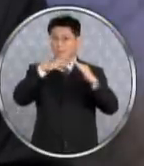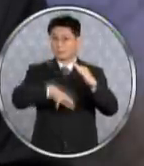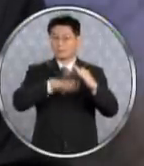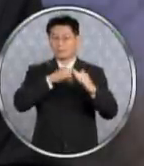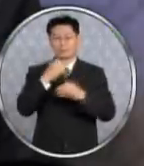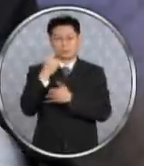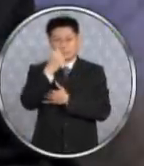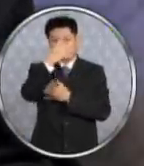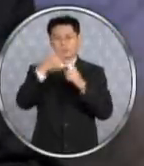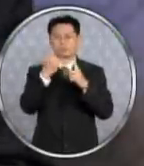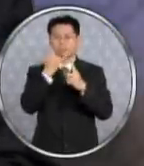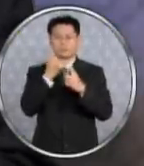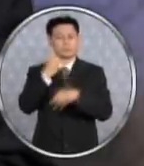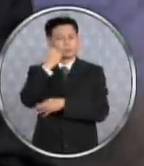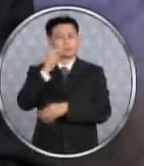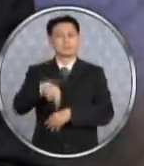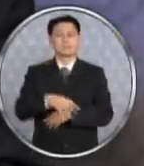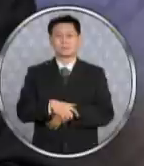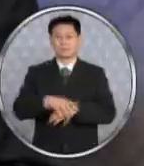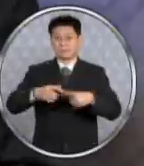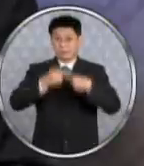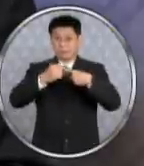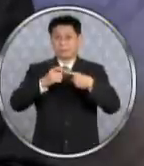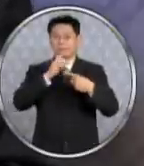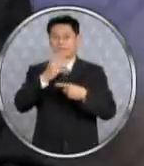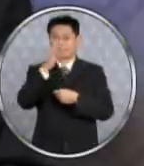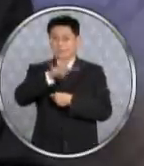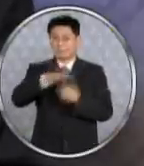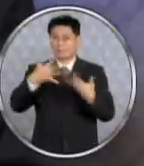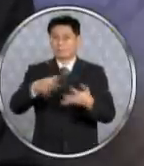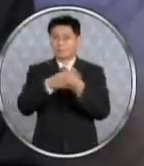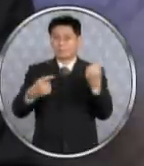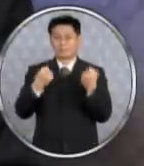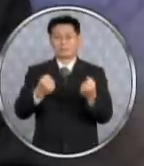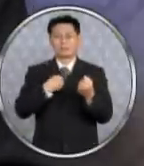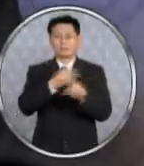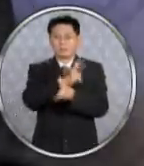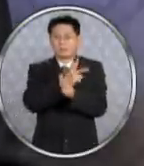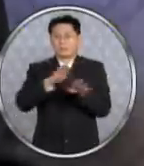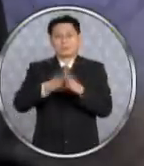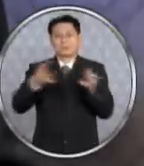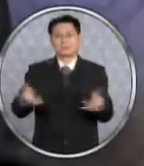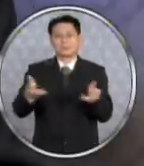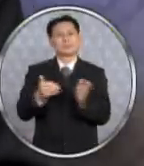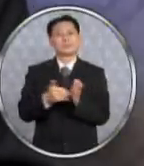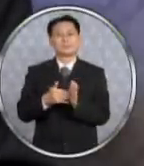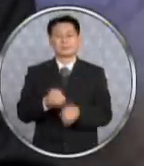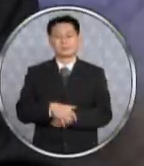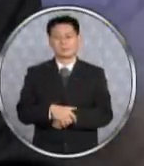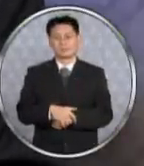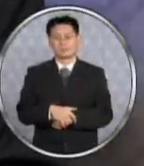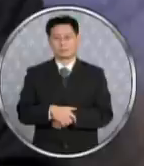有住屋的烦恼。第一批4000多户在上周已经在板桥、福州动工了。各位妇女朋